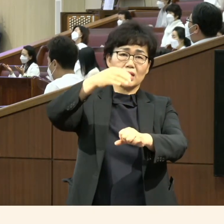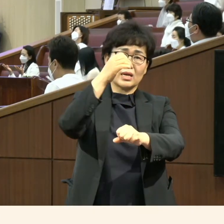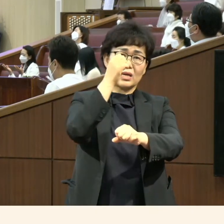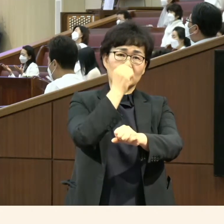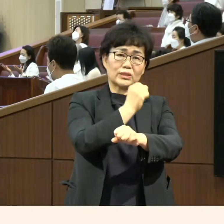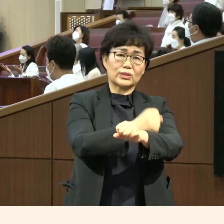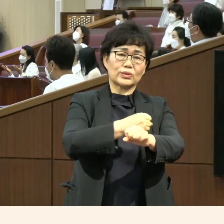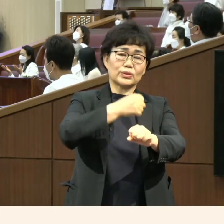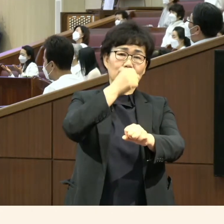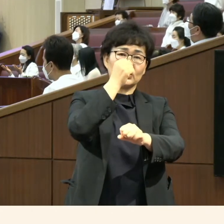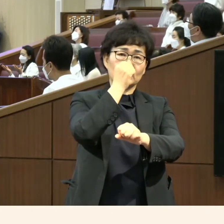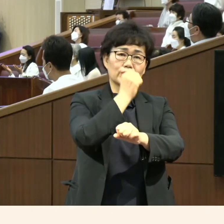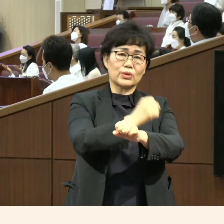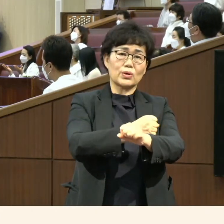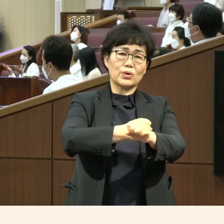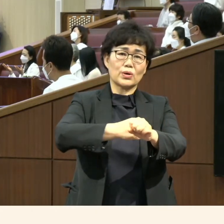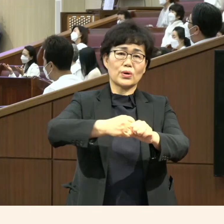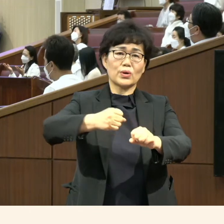예수